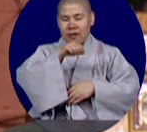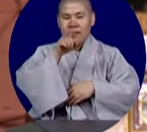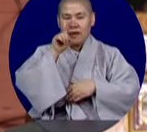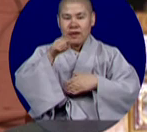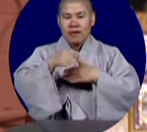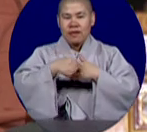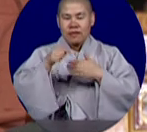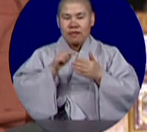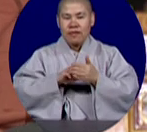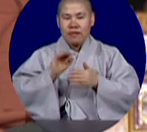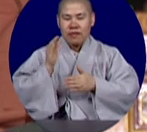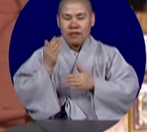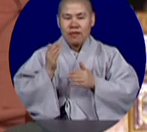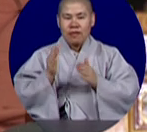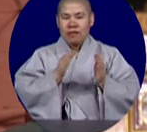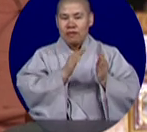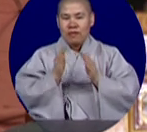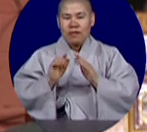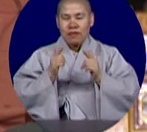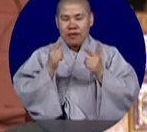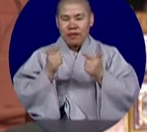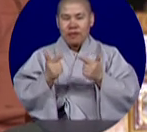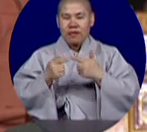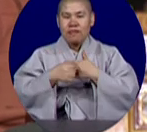되고 부동심이 되는 게 아니고요.